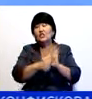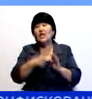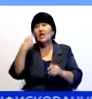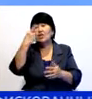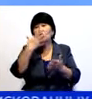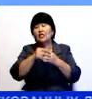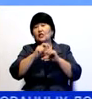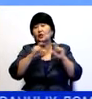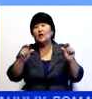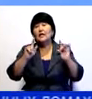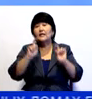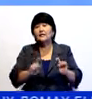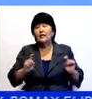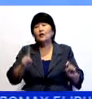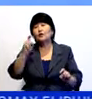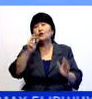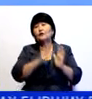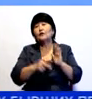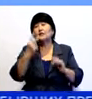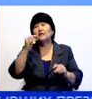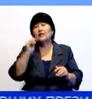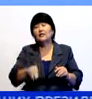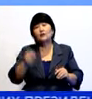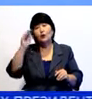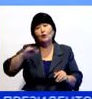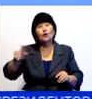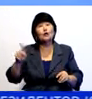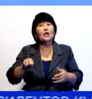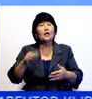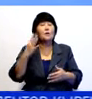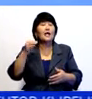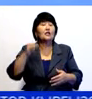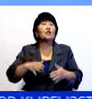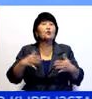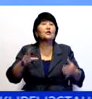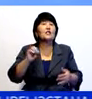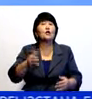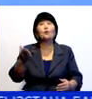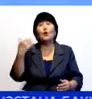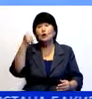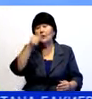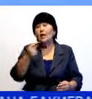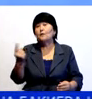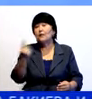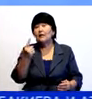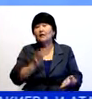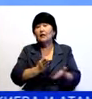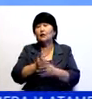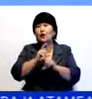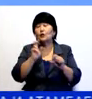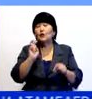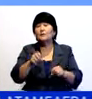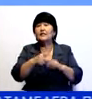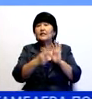частных школ. Сядут за парты 182 тысячи учеников, что на 5 тысяч больше, чем в прошлом году. Впервые порог школы